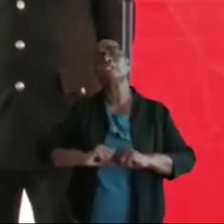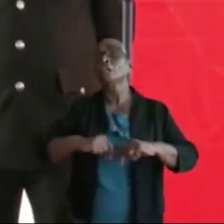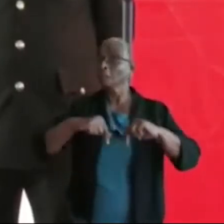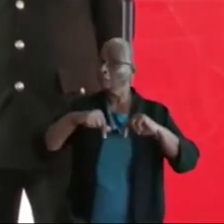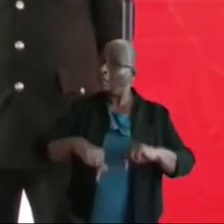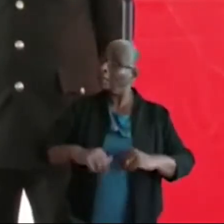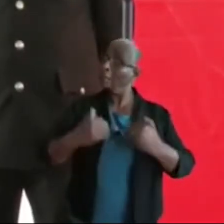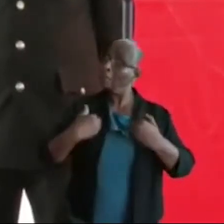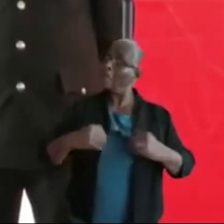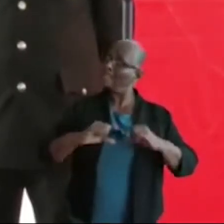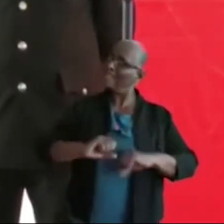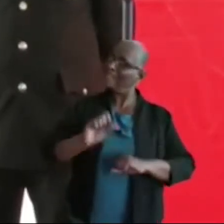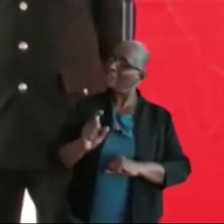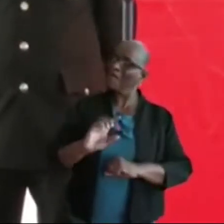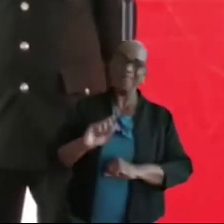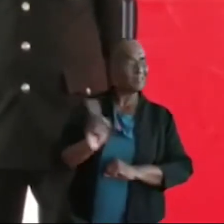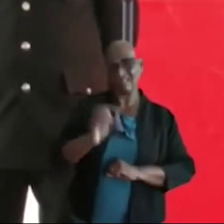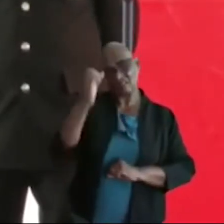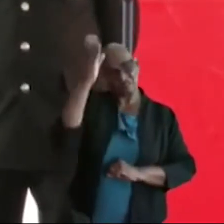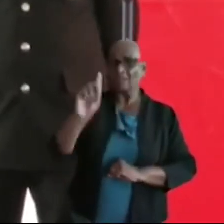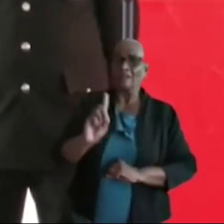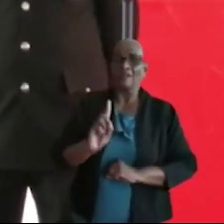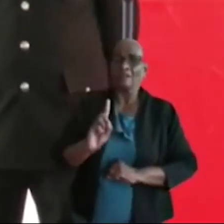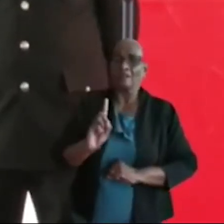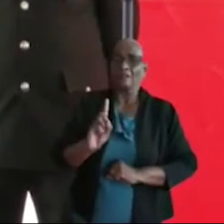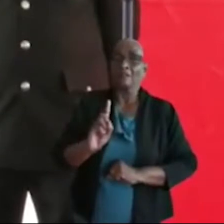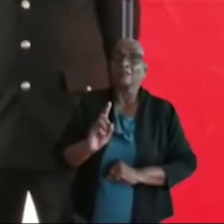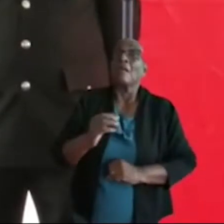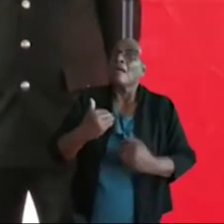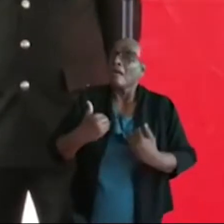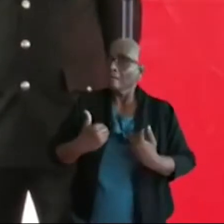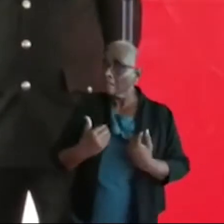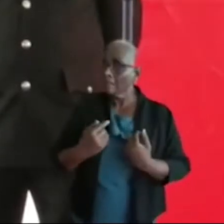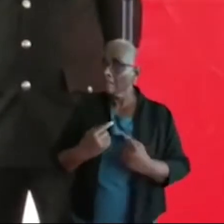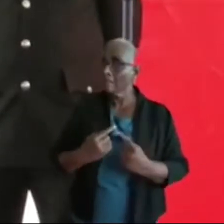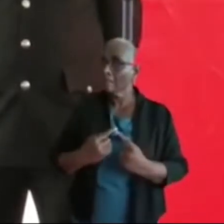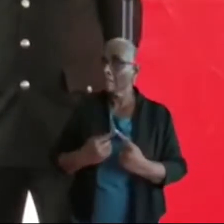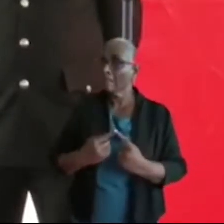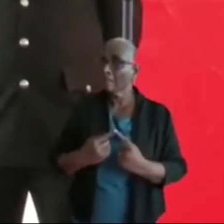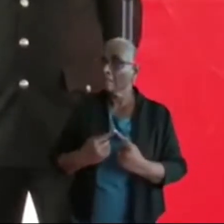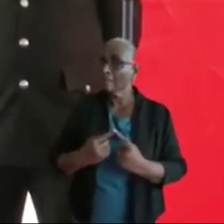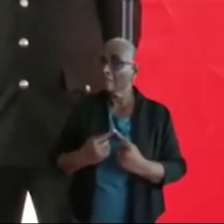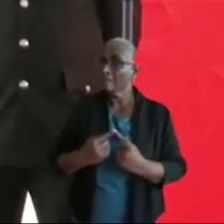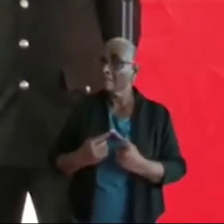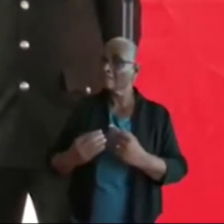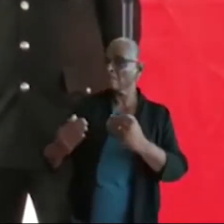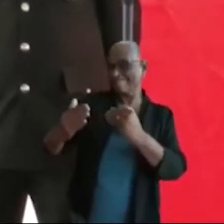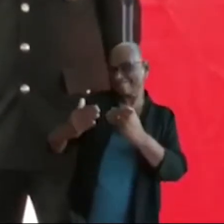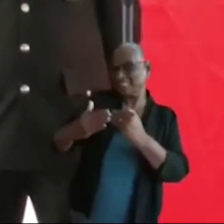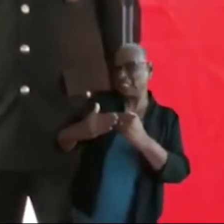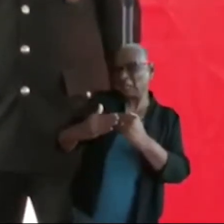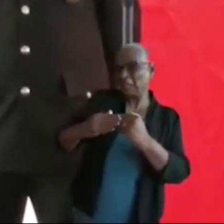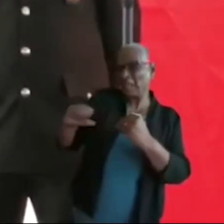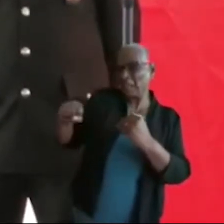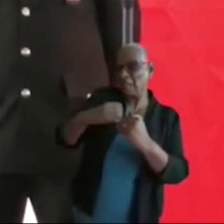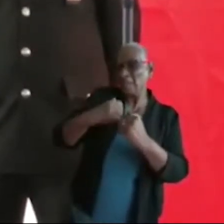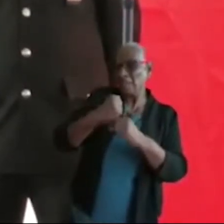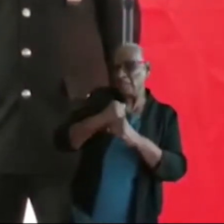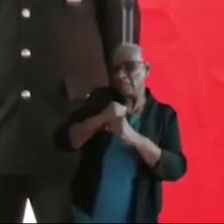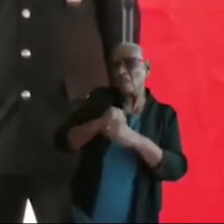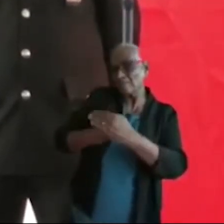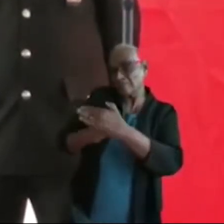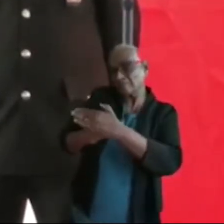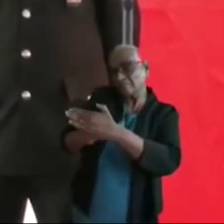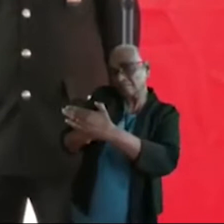dat menselijk aspect niet vergeten en degenen die het van nabij meemaken